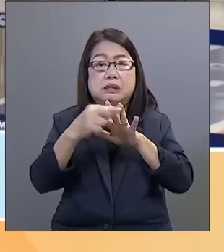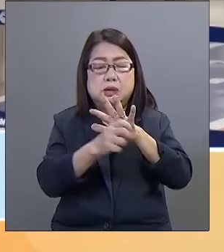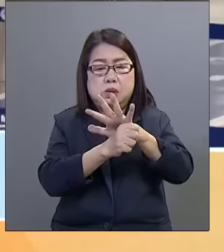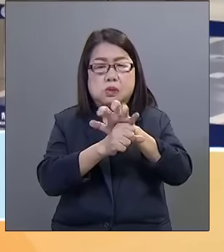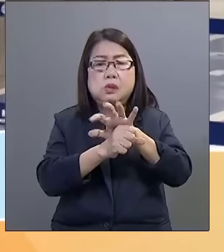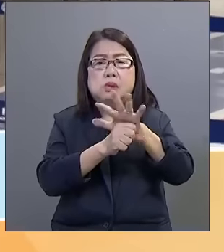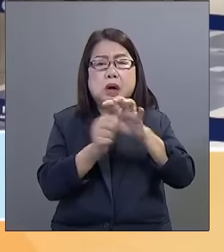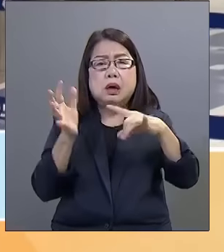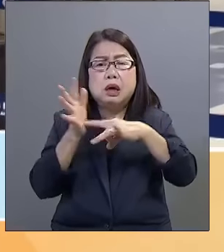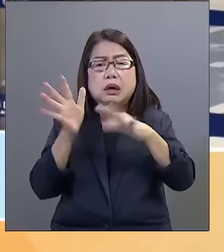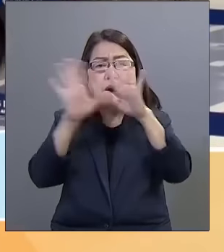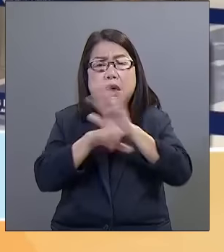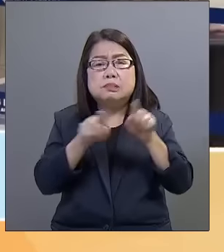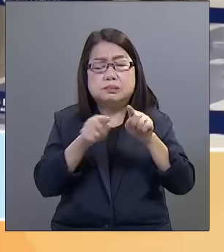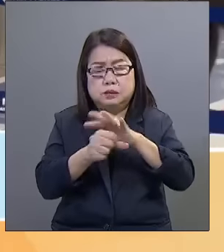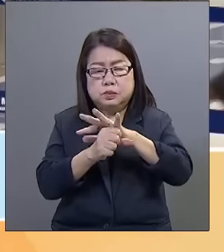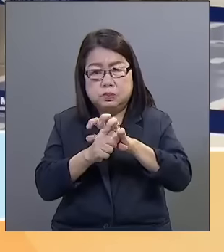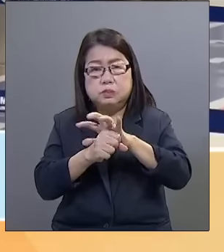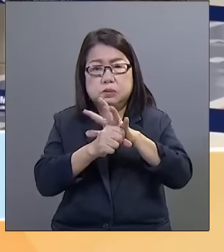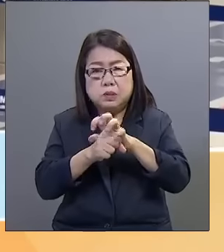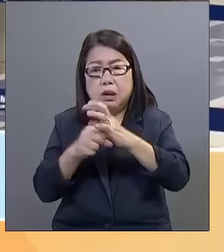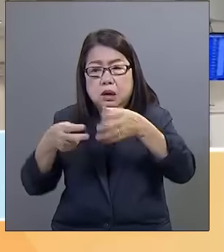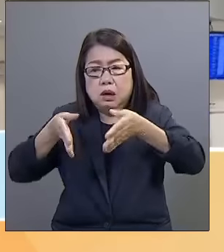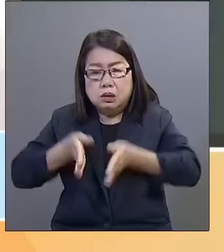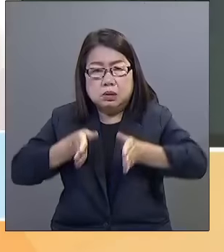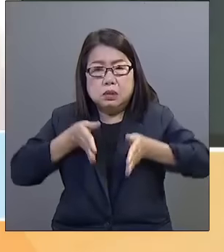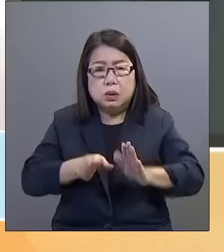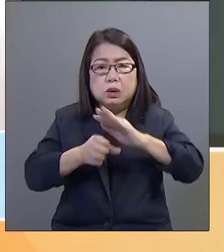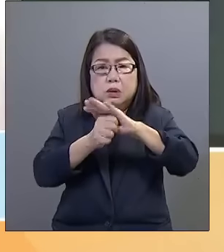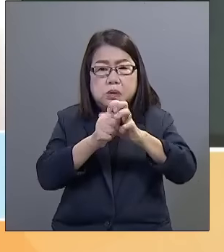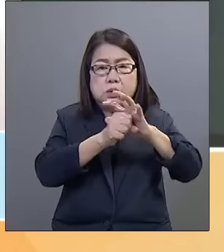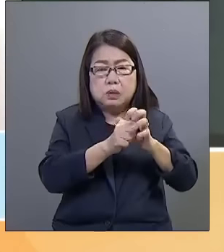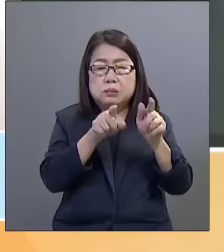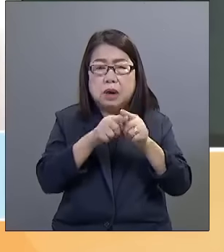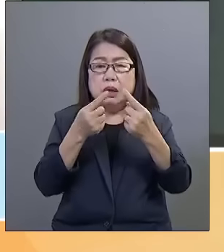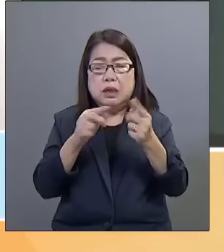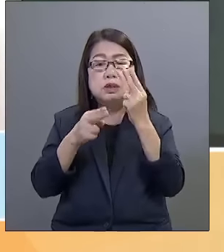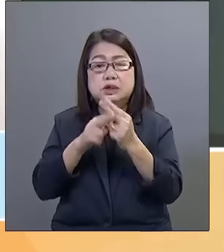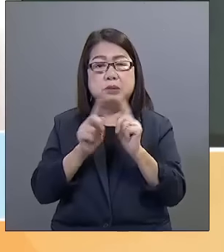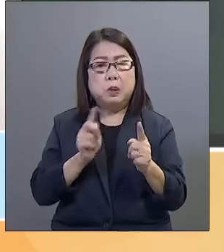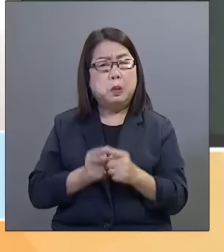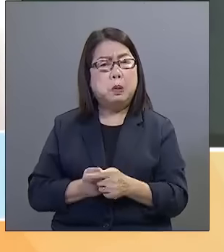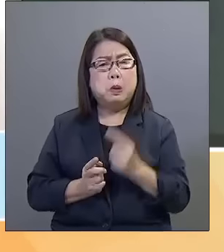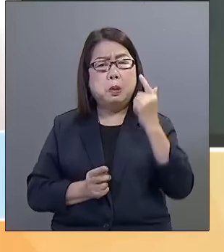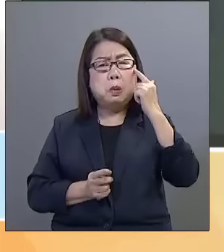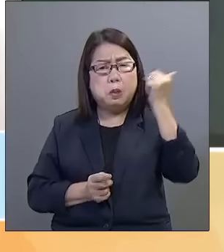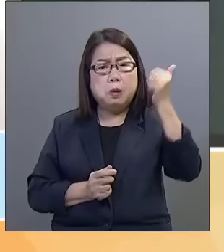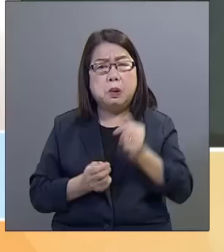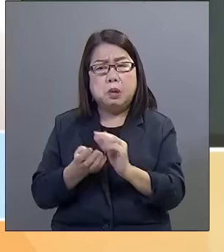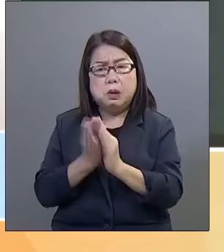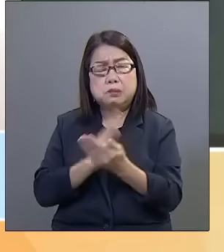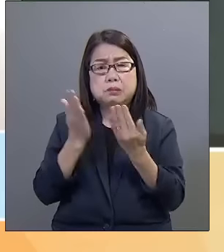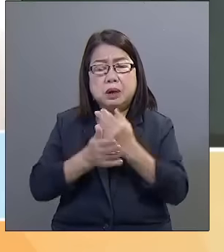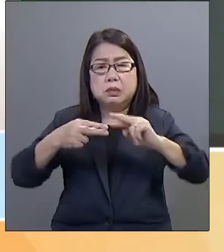ายพันธุ์ที่สูญพันธุ์ไปแล้วมาใช้อีกนะครับ ค่ะโอ้ยปรับตัวเก่งเหลือเกินค่ะอาจารย์คะแล้วแบบนี้อย่างมีเรื่องล่าสุดที่